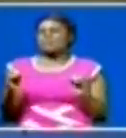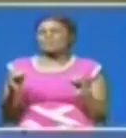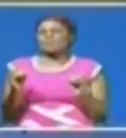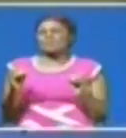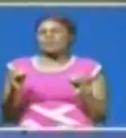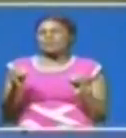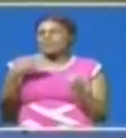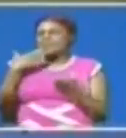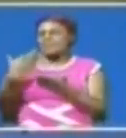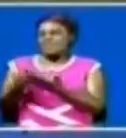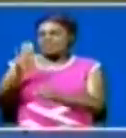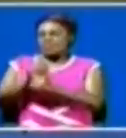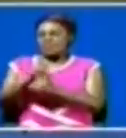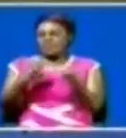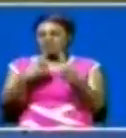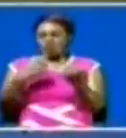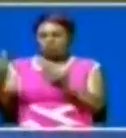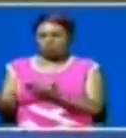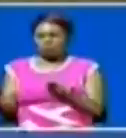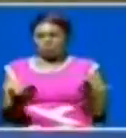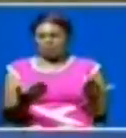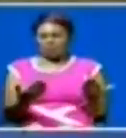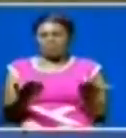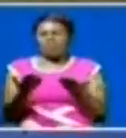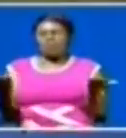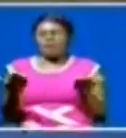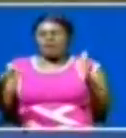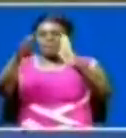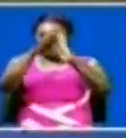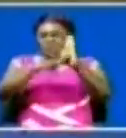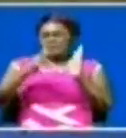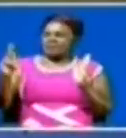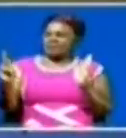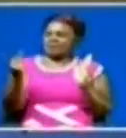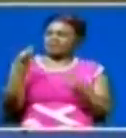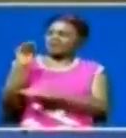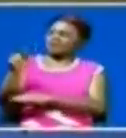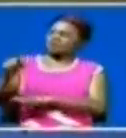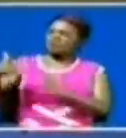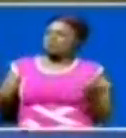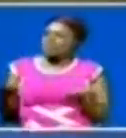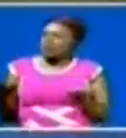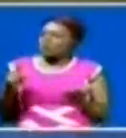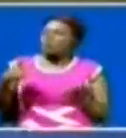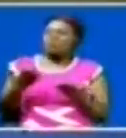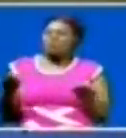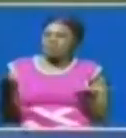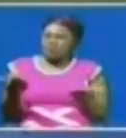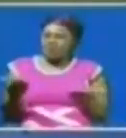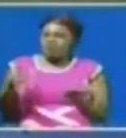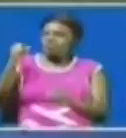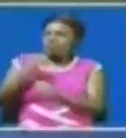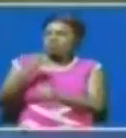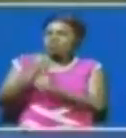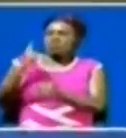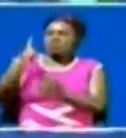Asante sana kwa kuweza kuzungumza nasi na karibu kwenye makala ya Kwa Wapi. Wakenya wanauliza Mheshimiwa alienda wapi? Je, ulienda wapi na unafanya